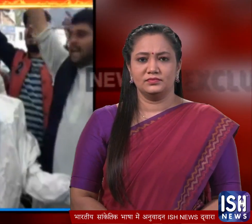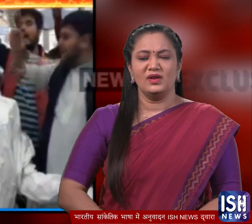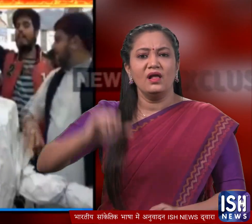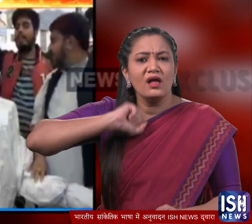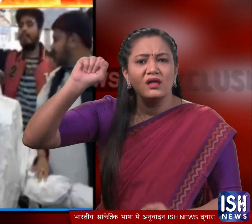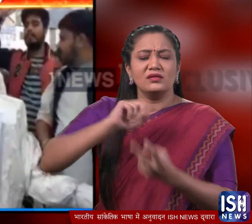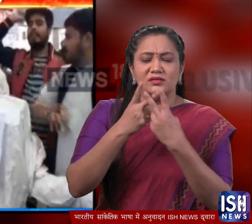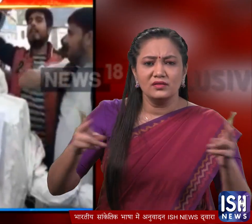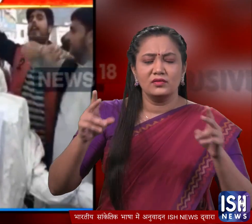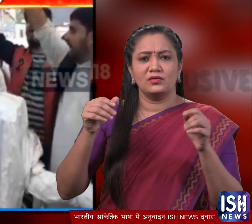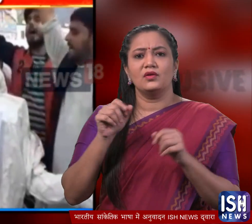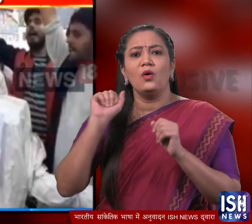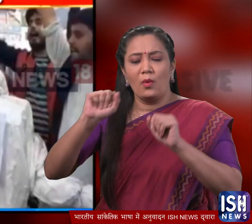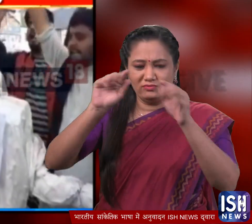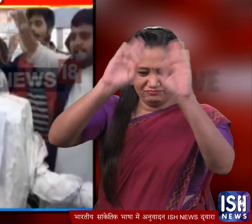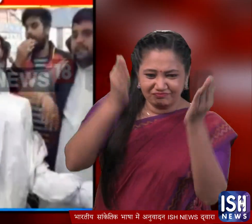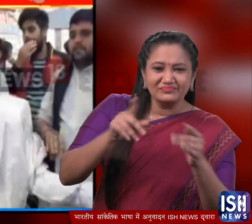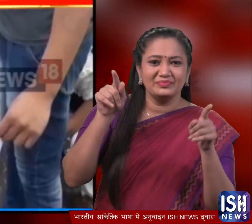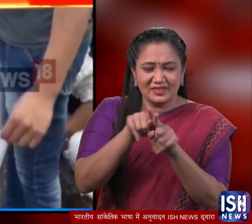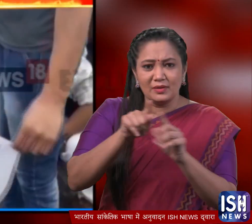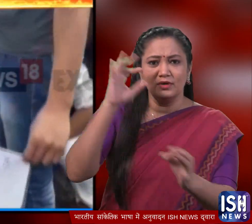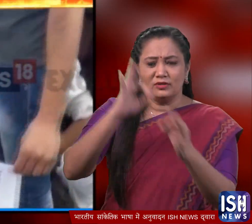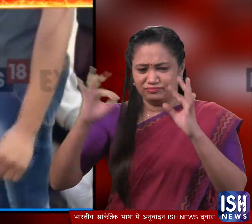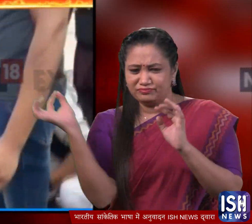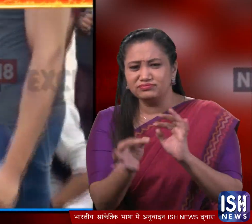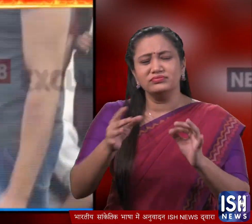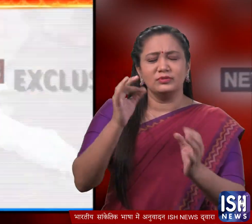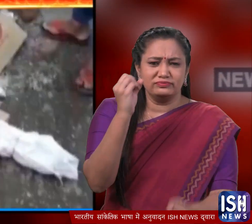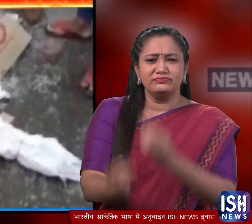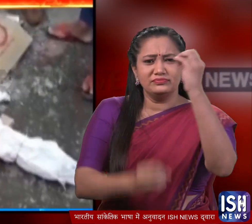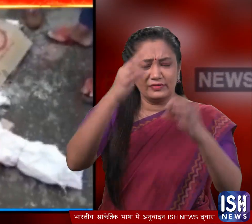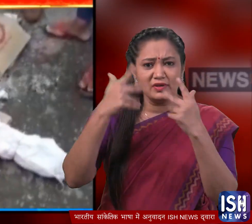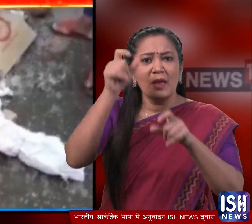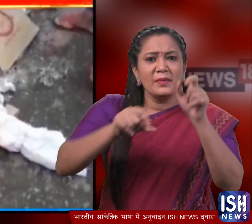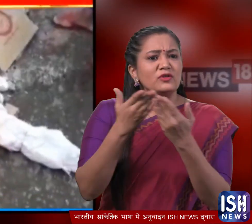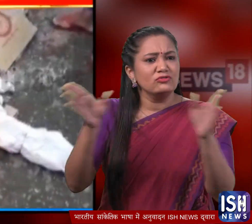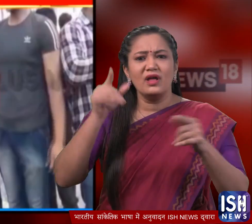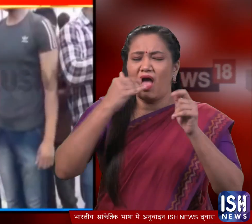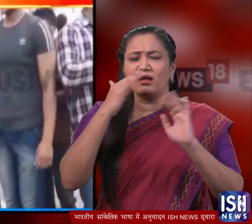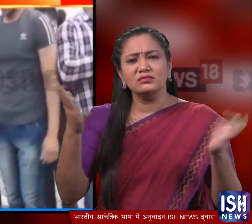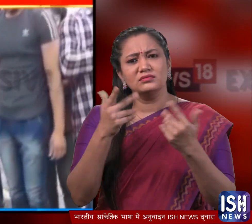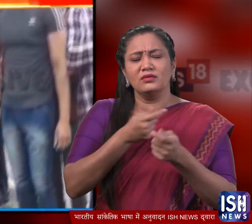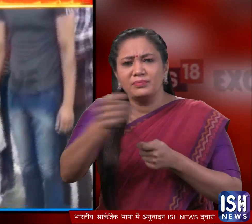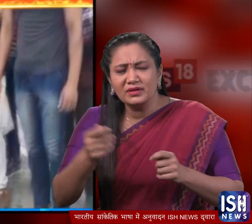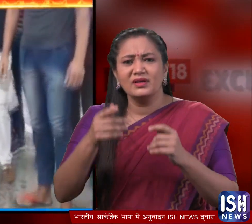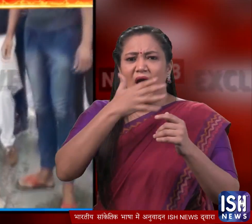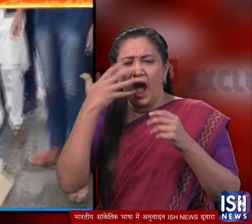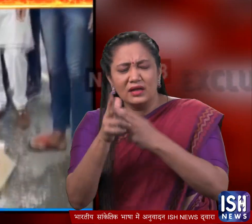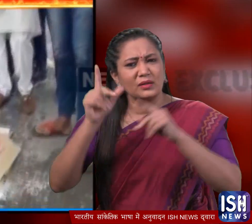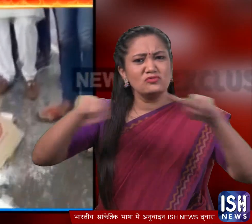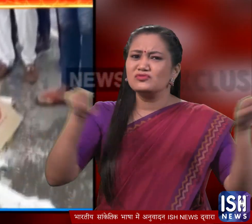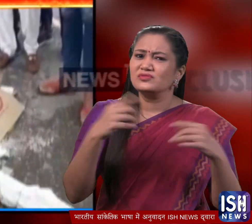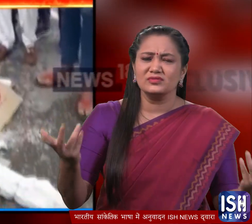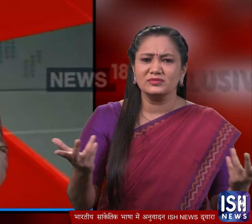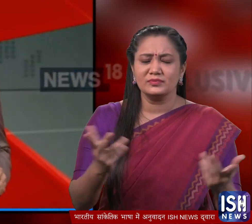करो। ये प्रदर्शनकारी अपने साथ एक पुतला लेकर आए थे, जिसमें आग लगाकर इन लोगों ने आम लोगों की हत्या करने वाले आतंकियों के खिलाफ अपना